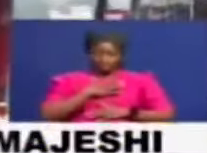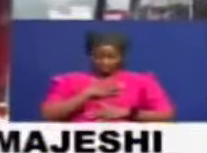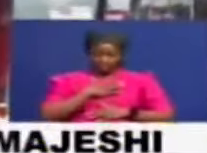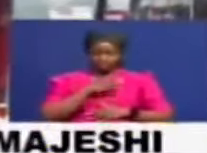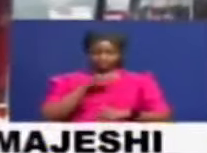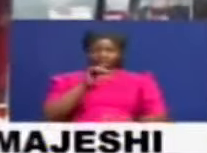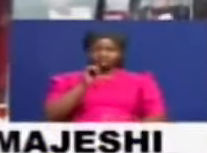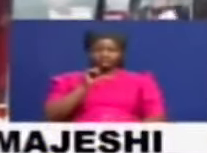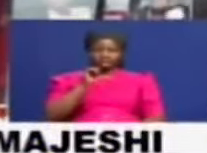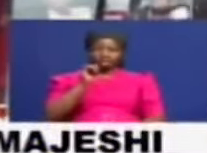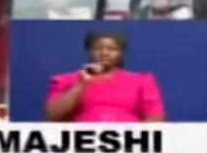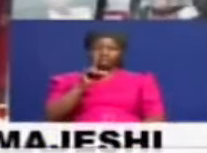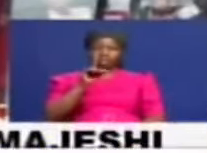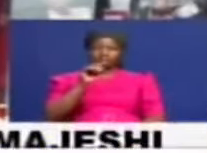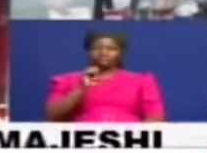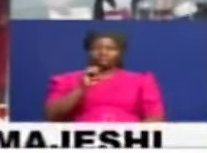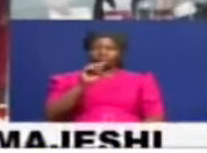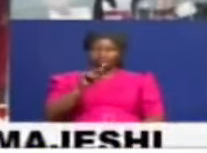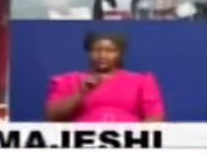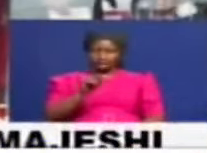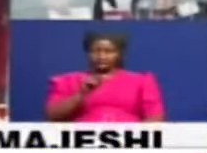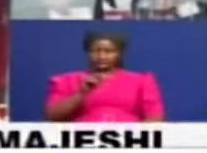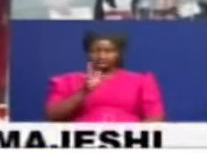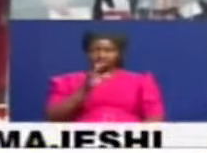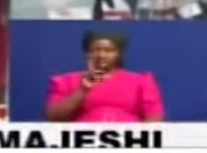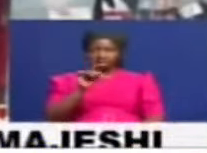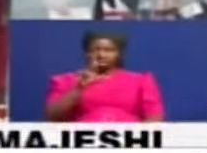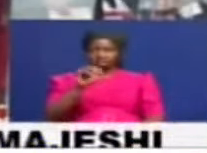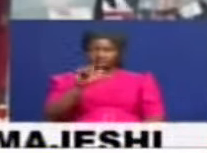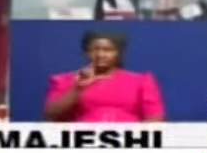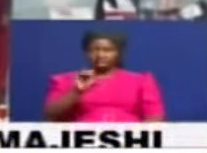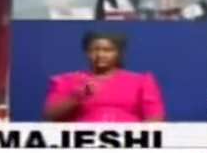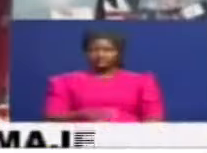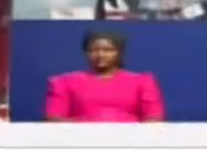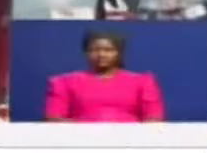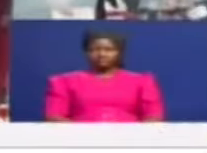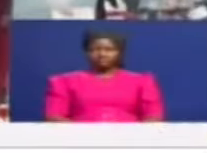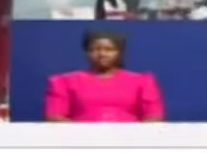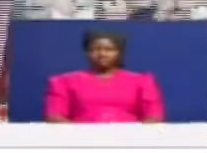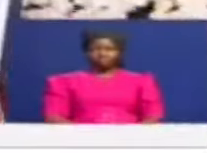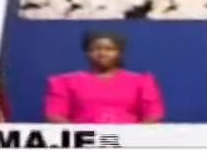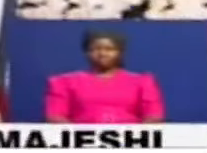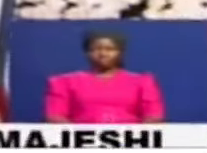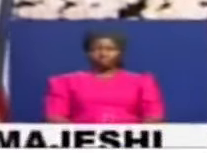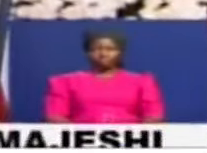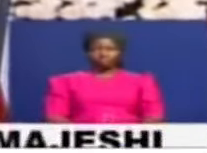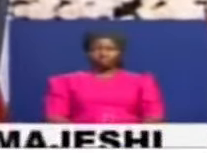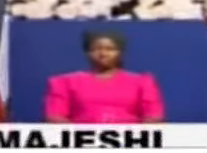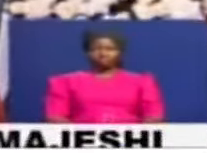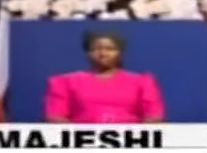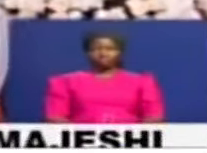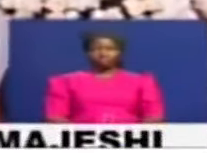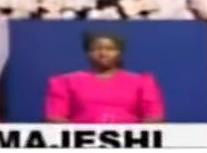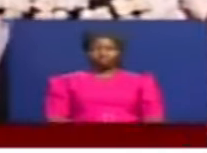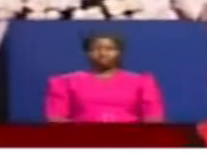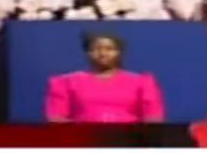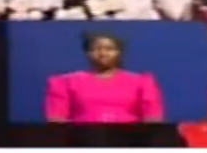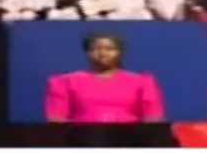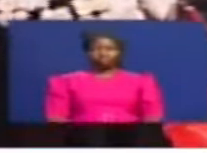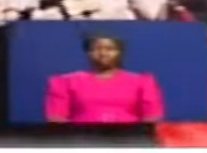kufariki. Generali Francis Ogolla aliweza kuzaliwa tarehe 12 Februari mwaka